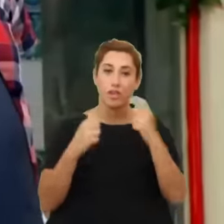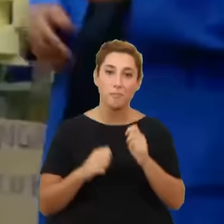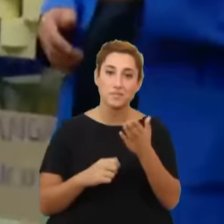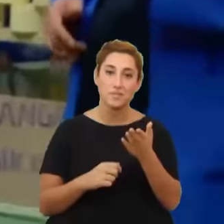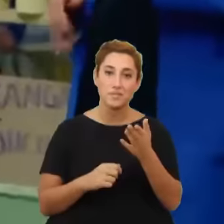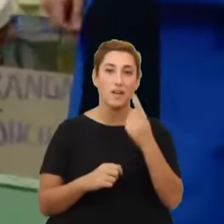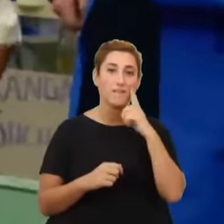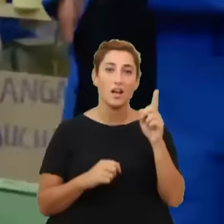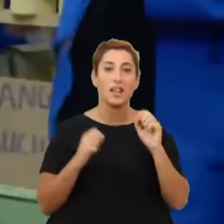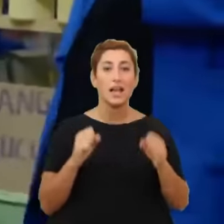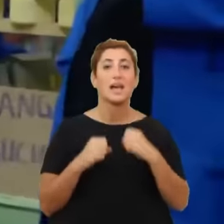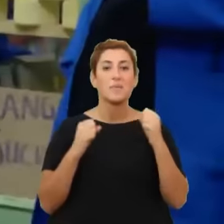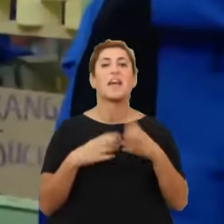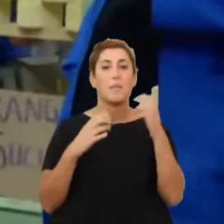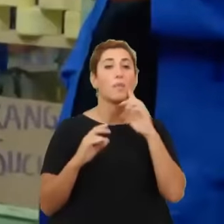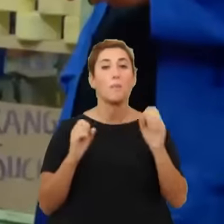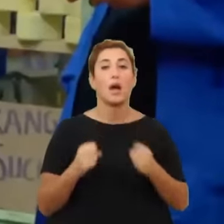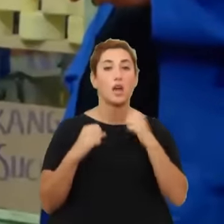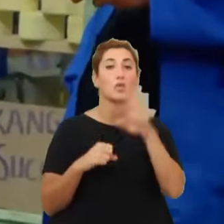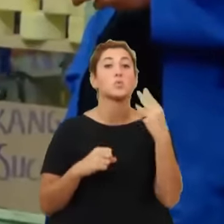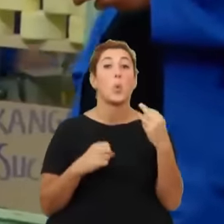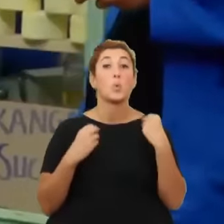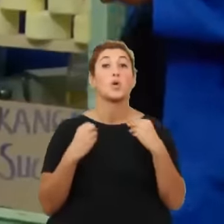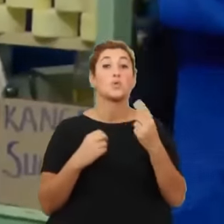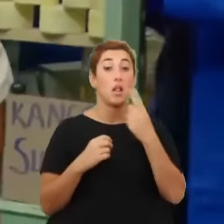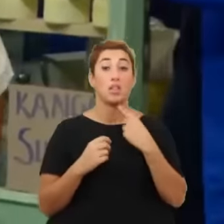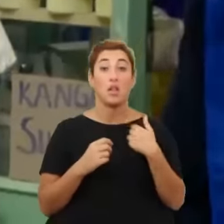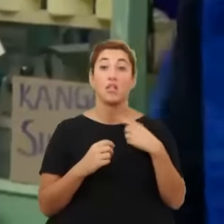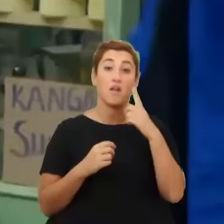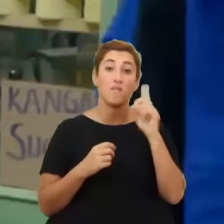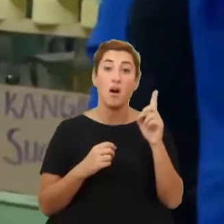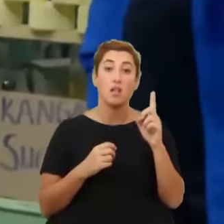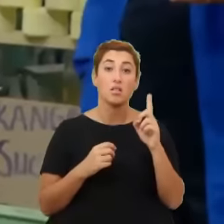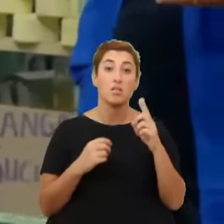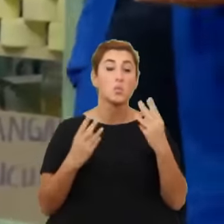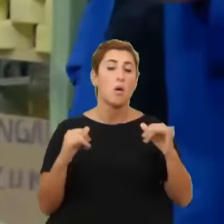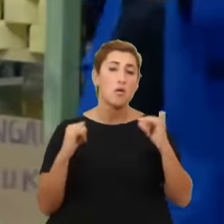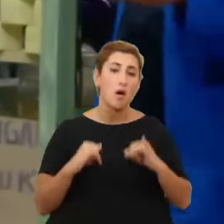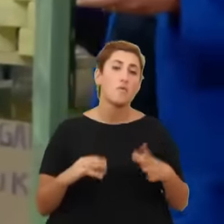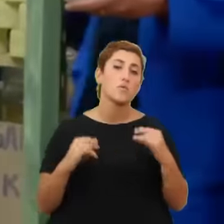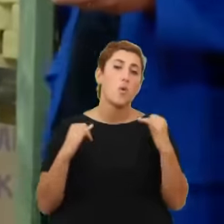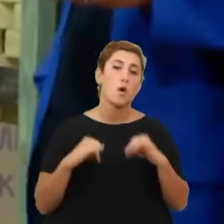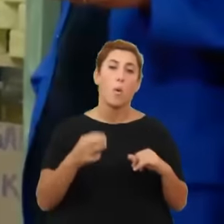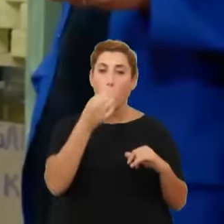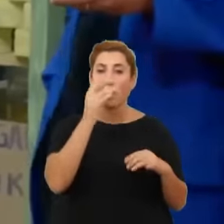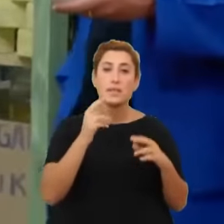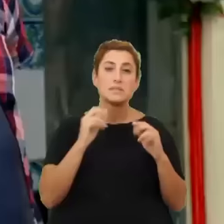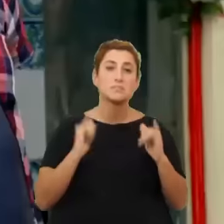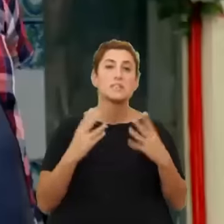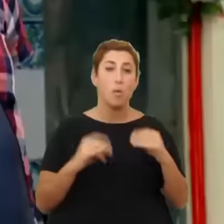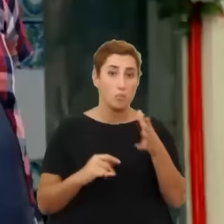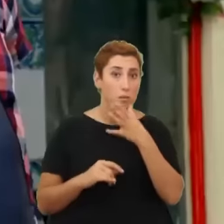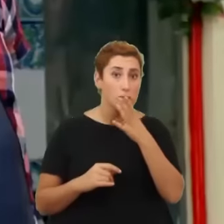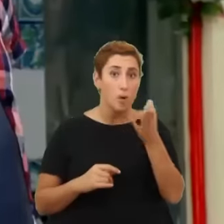giymişsin. Vallahi giymem, giymem dedim ama giyenler o kadar çok met ettiler ki. Vallahi ile rahat, ile rahat. Kolay kolay da kirlenmir